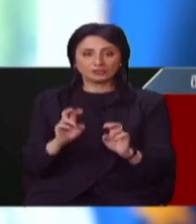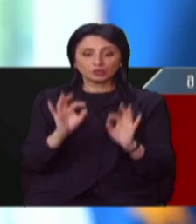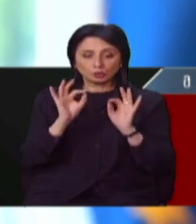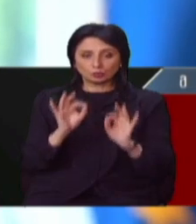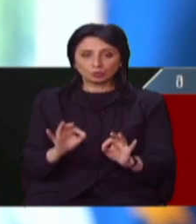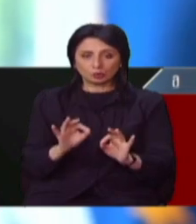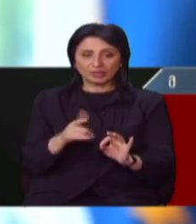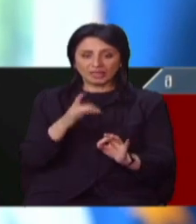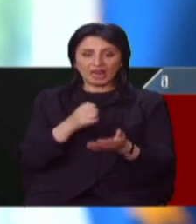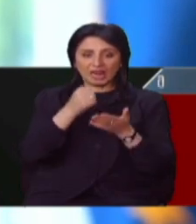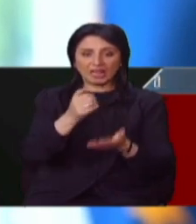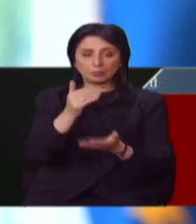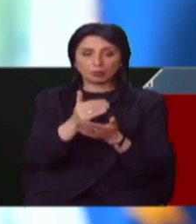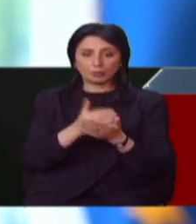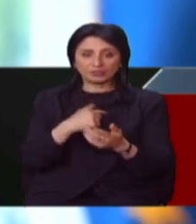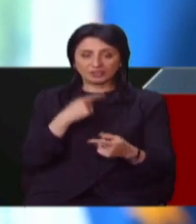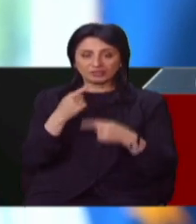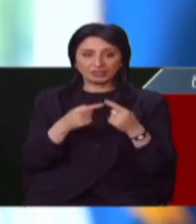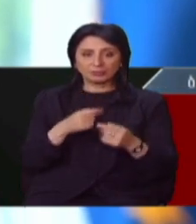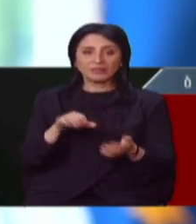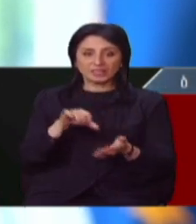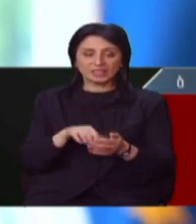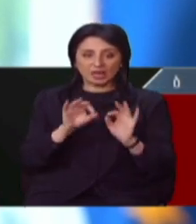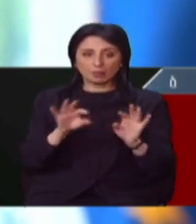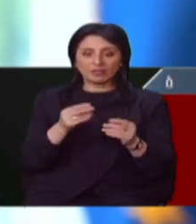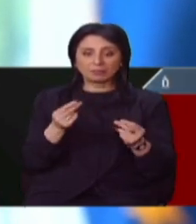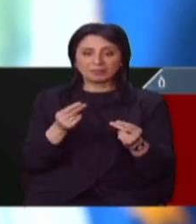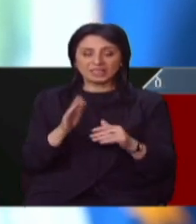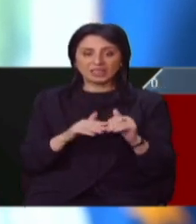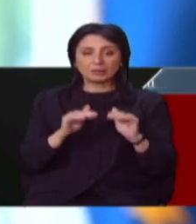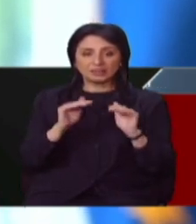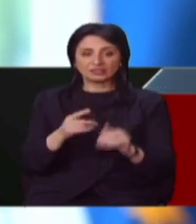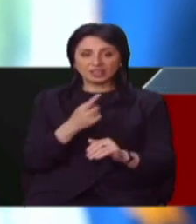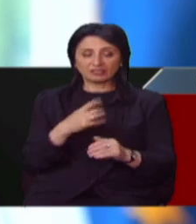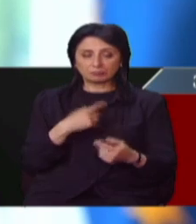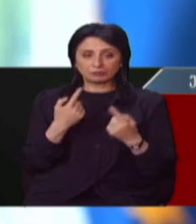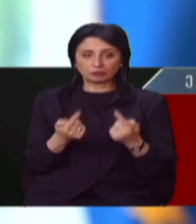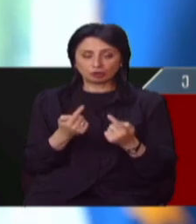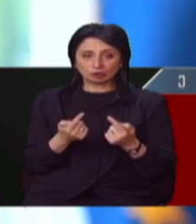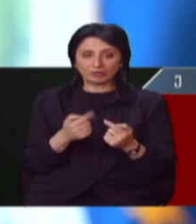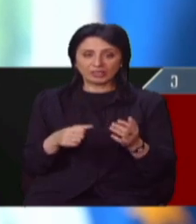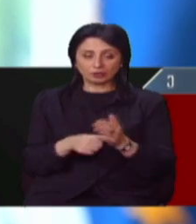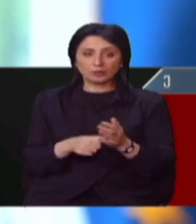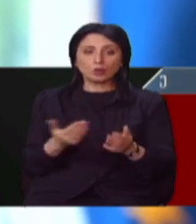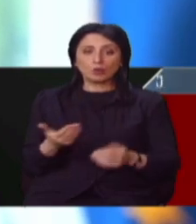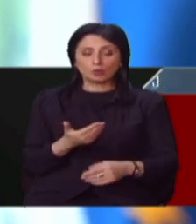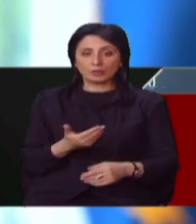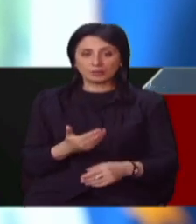სწორედ საგრანტო პროგრამა, რომელზეც ჩვენ ვსაუბრობთ, წარმოადგენს ფინანსებზე ხელმისაწვდომობის ერთ-ერთ მნიშვნელოვან ინსტრუმენტს,